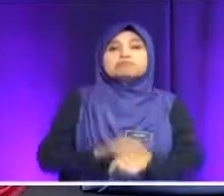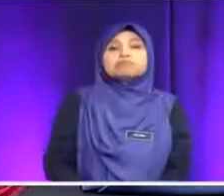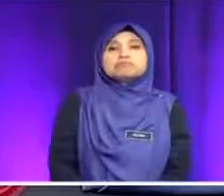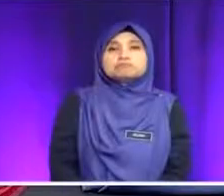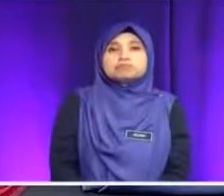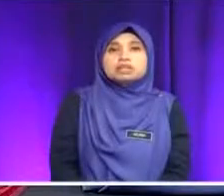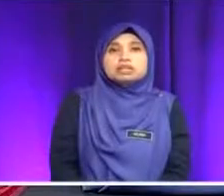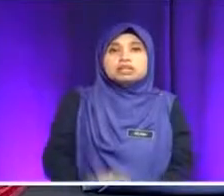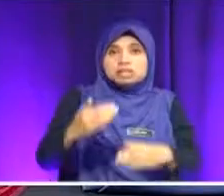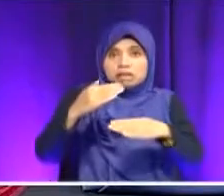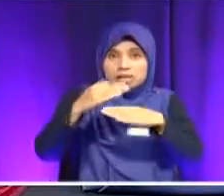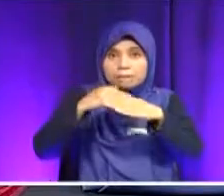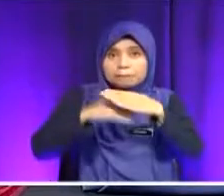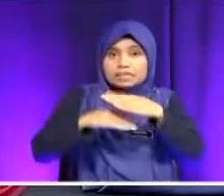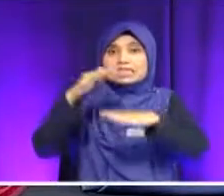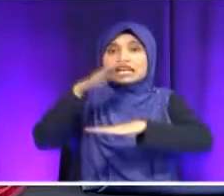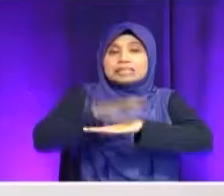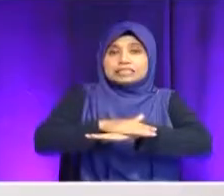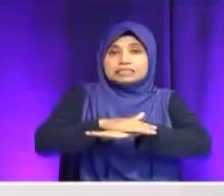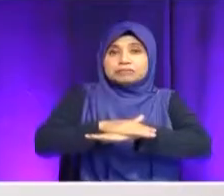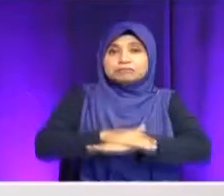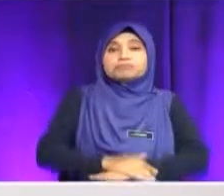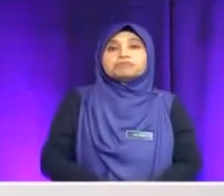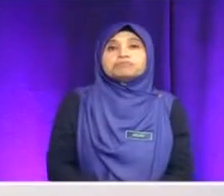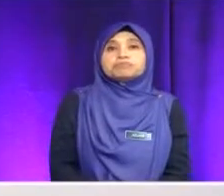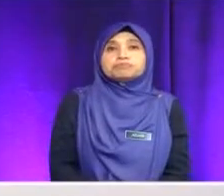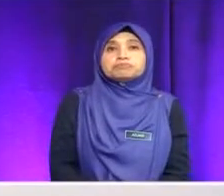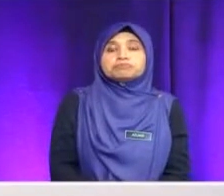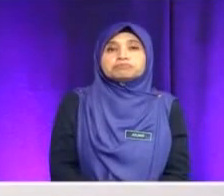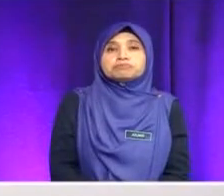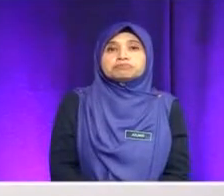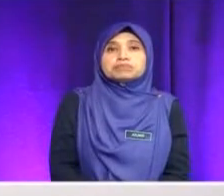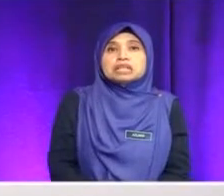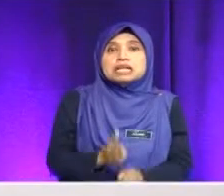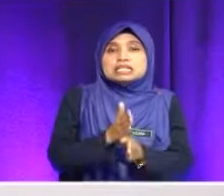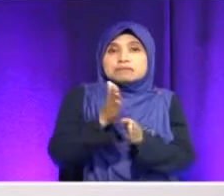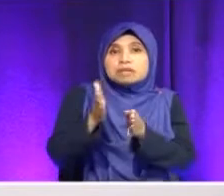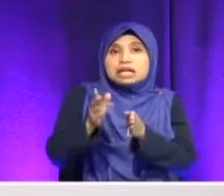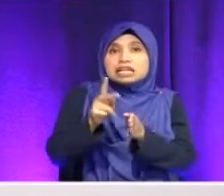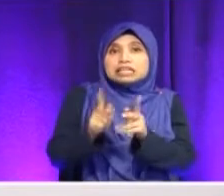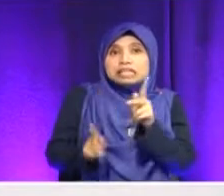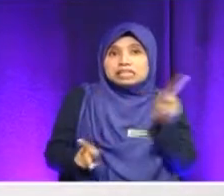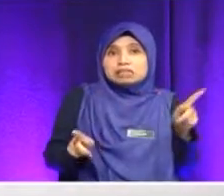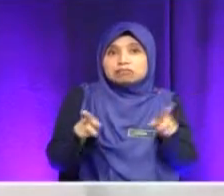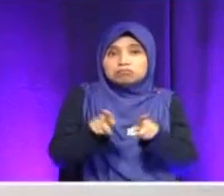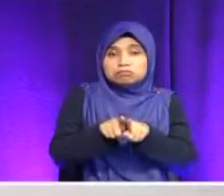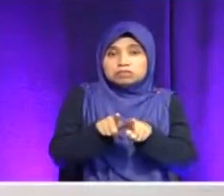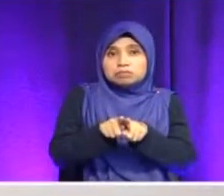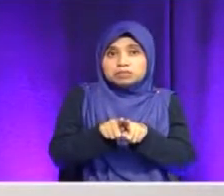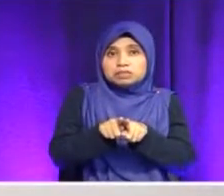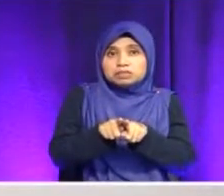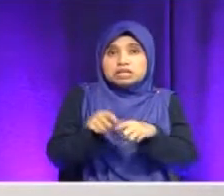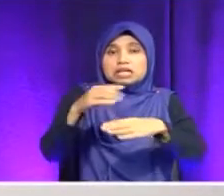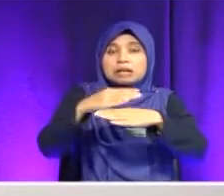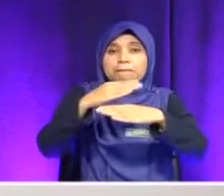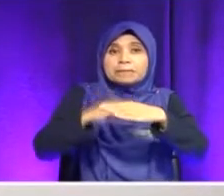lipat yang muncul nih ke atas Oke atas oke kan sebelah kiri pun sama dipakai ke atas kertas